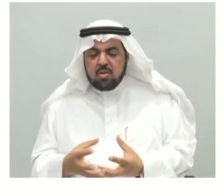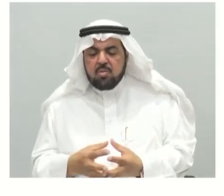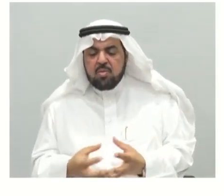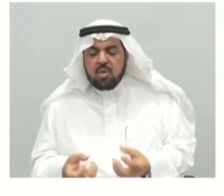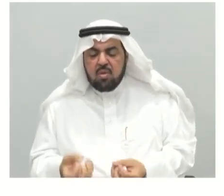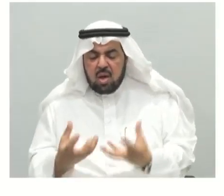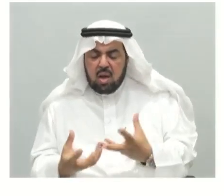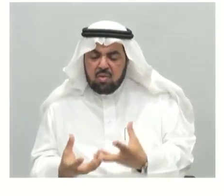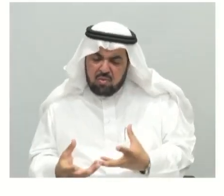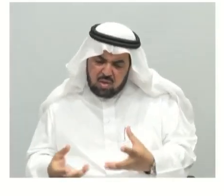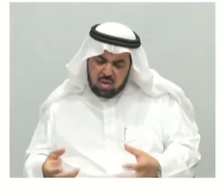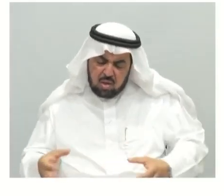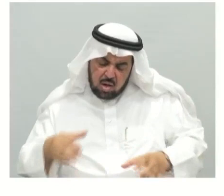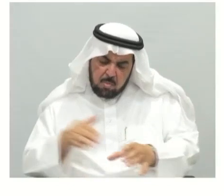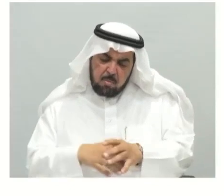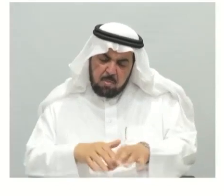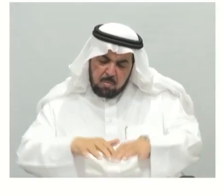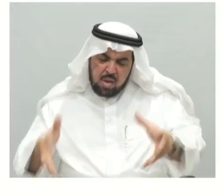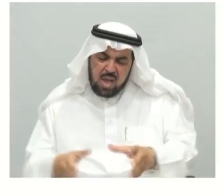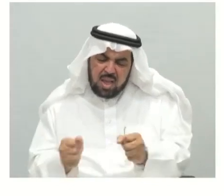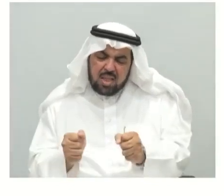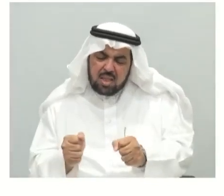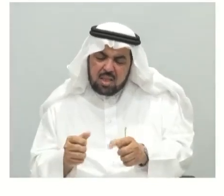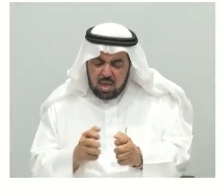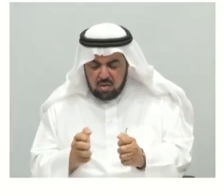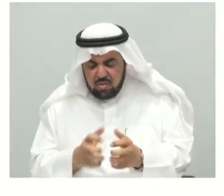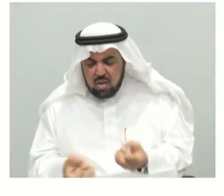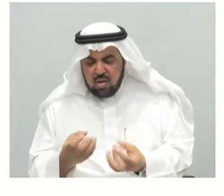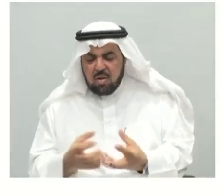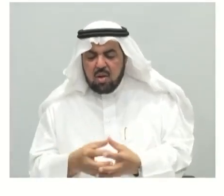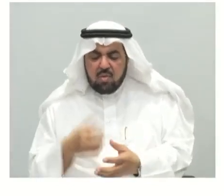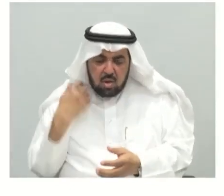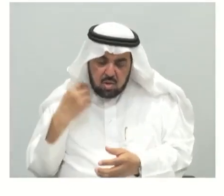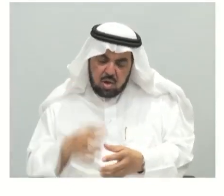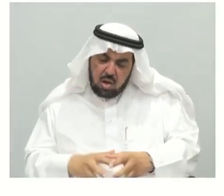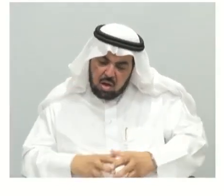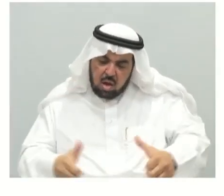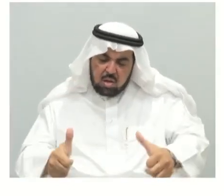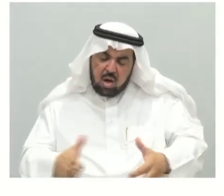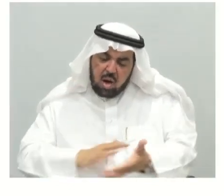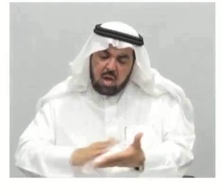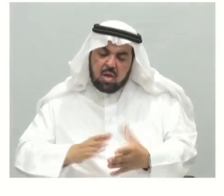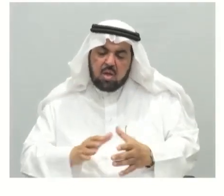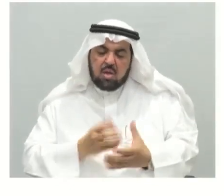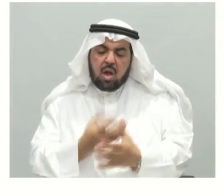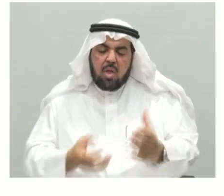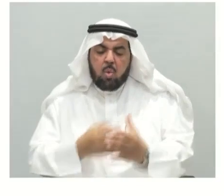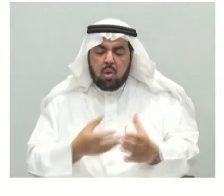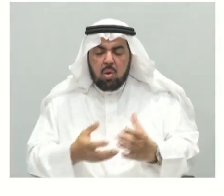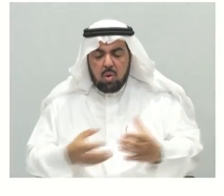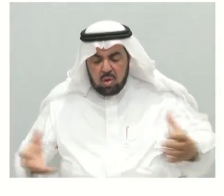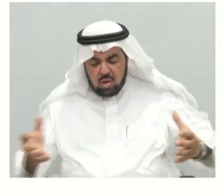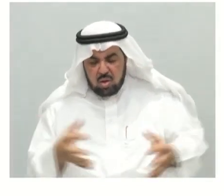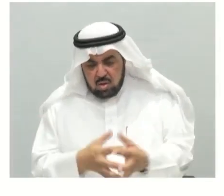دافئه من الزهره مما يجعلها قادره على التكاثر فنلاحظ هنا كل من الخنافس